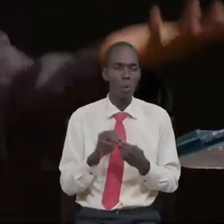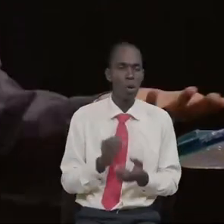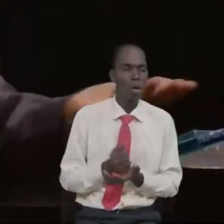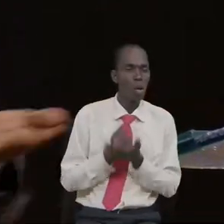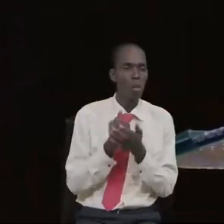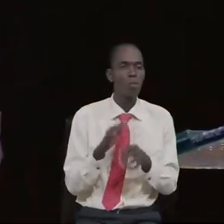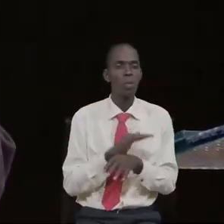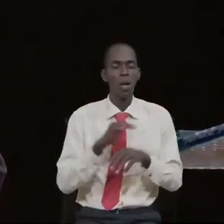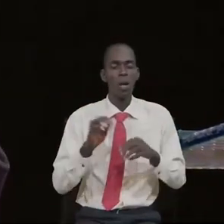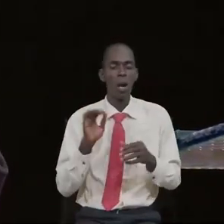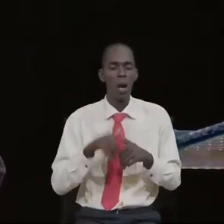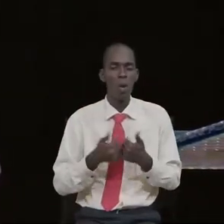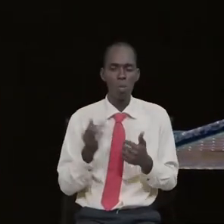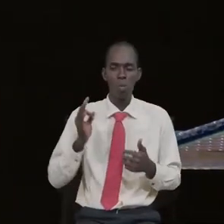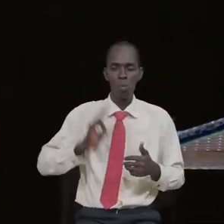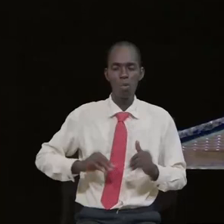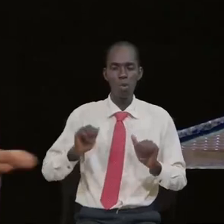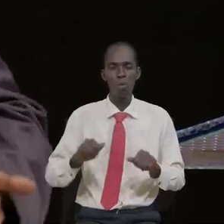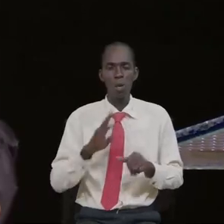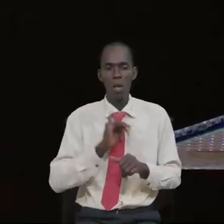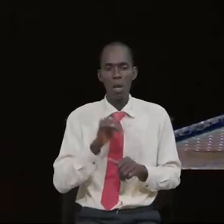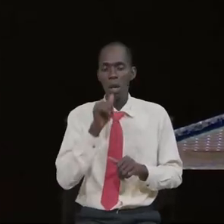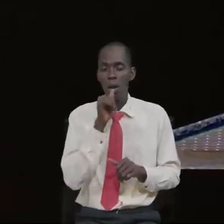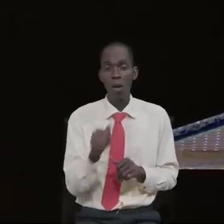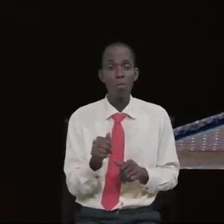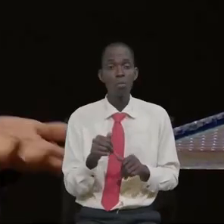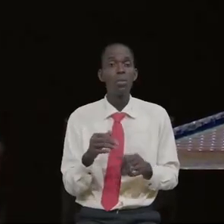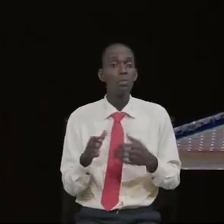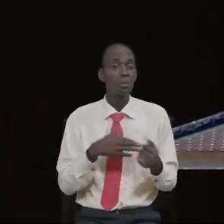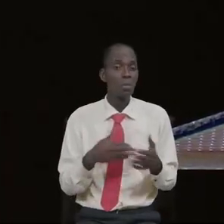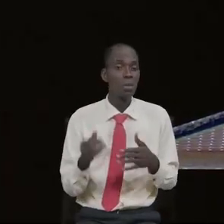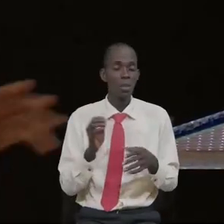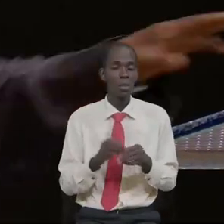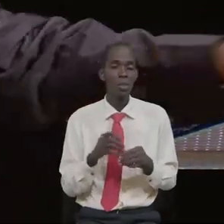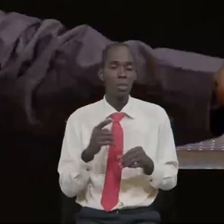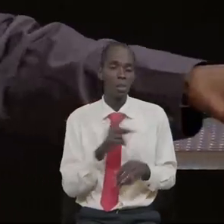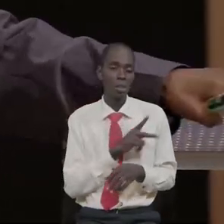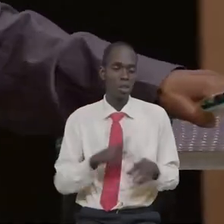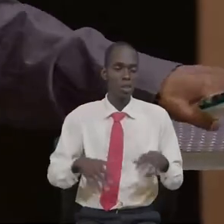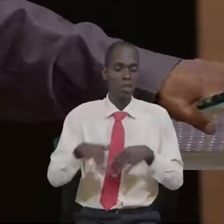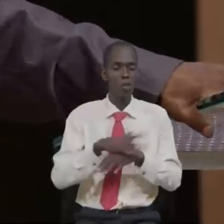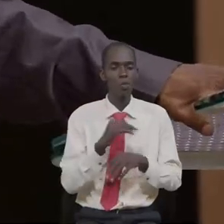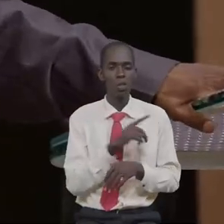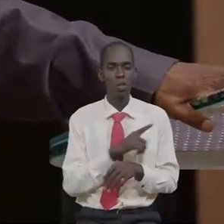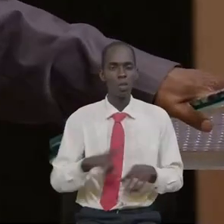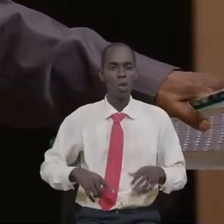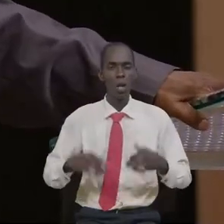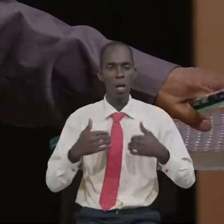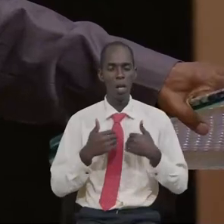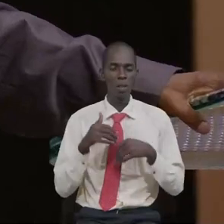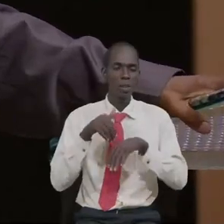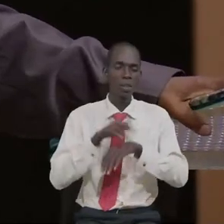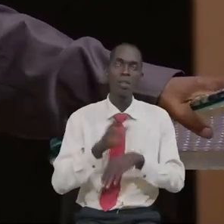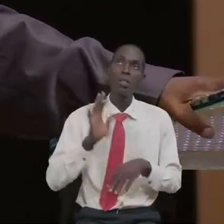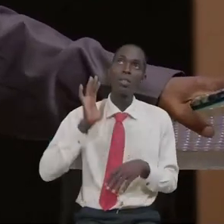utile, même dans ton royaume, le Seigneur a envoyé son ange. Il a fermé la gueule